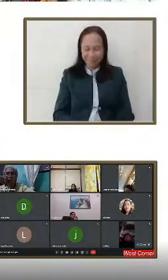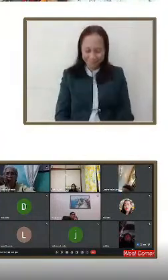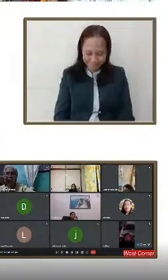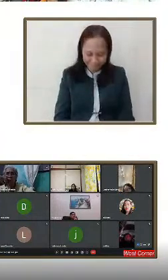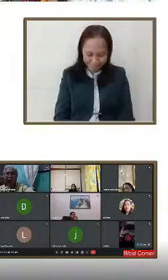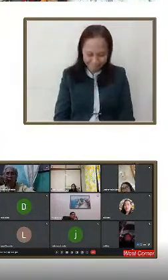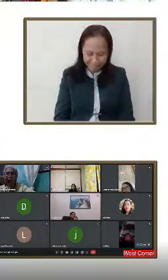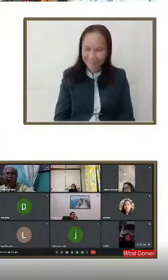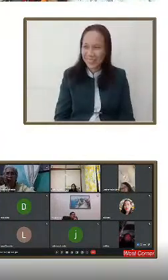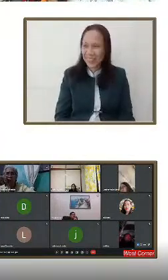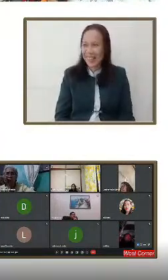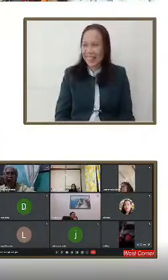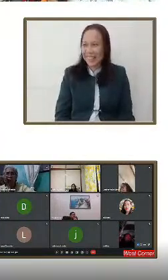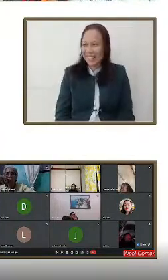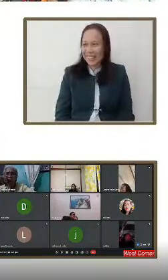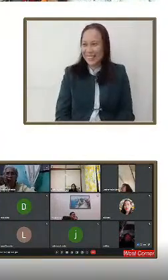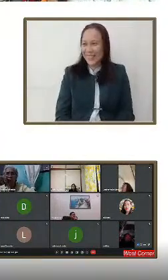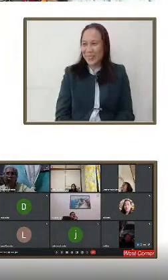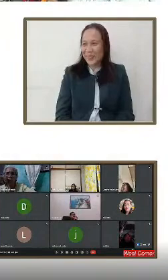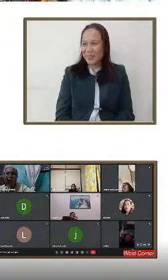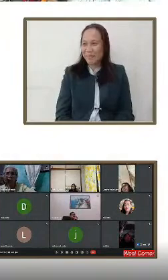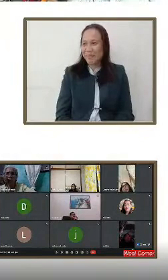Ano? Hartley.